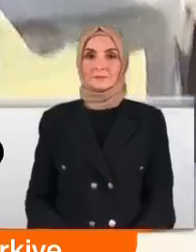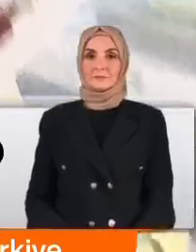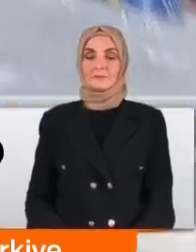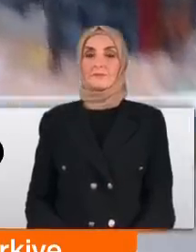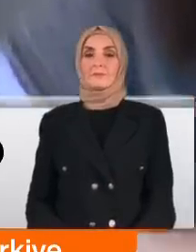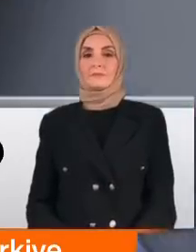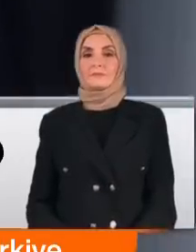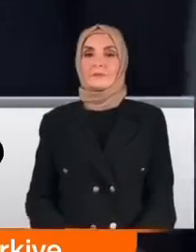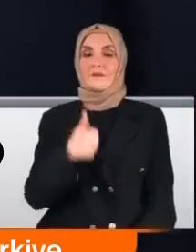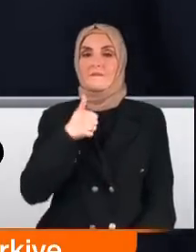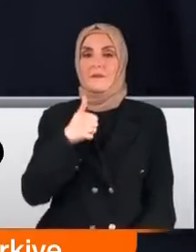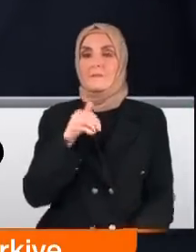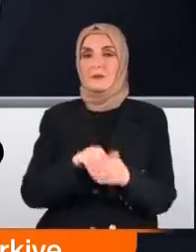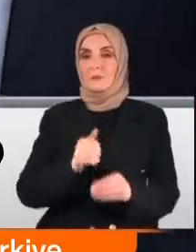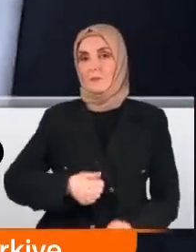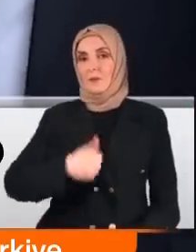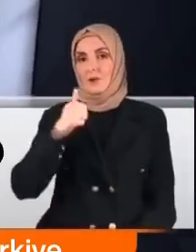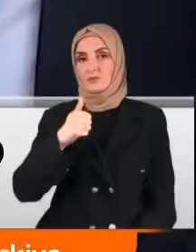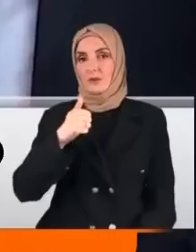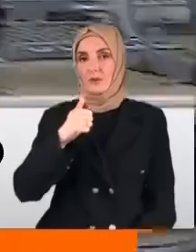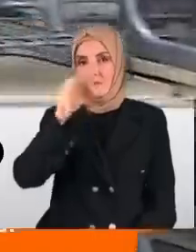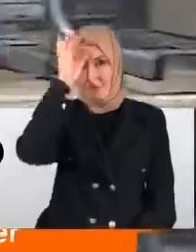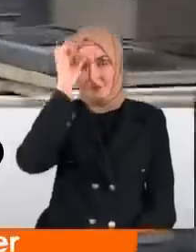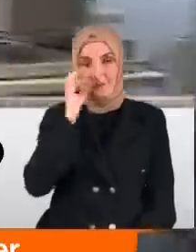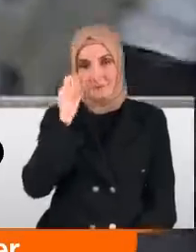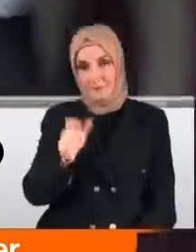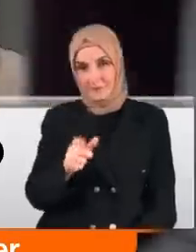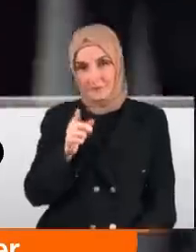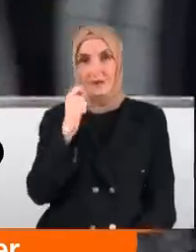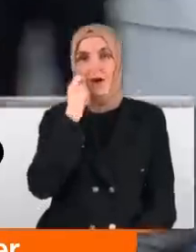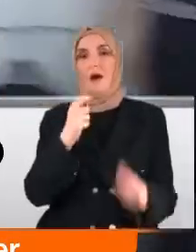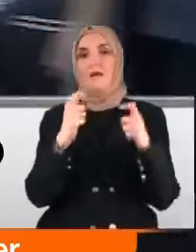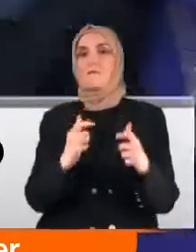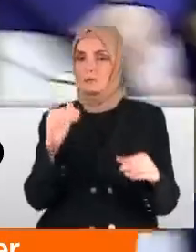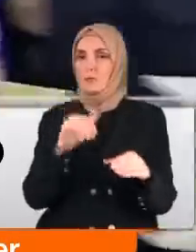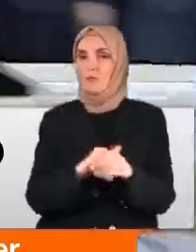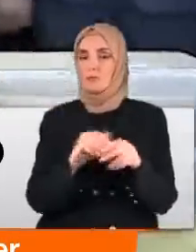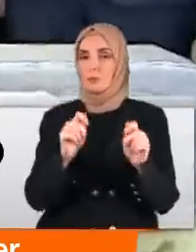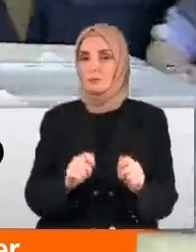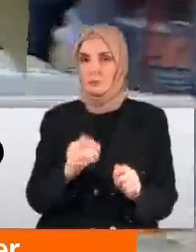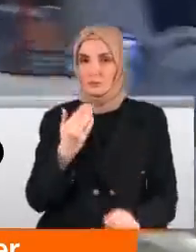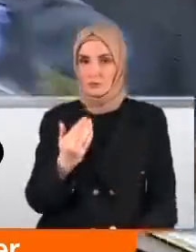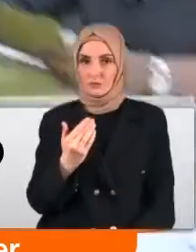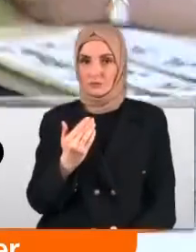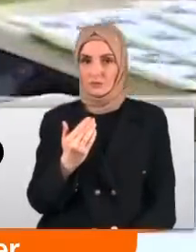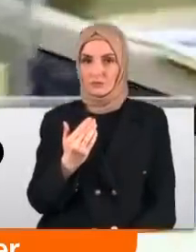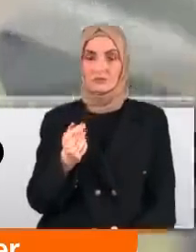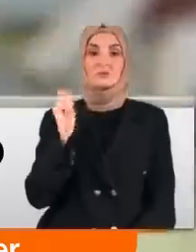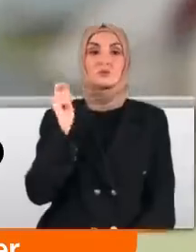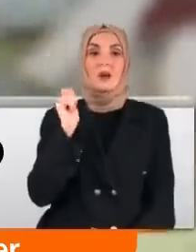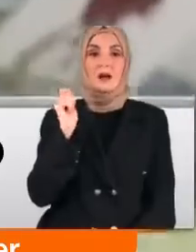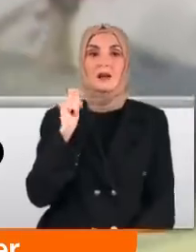Yeniden Refah Partisi Genel Başkanı Fatih Erbakan da Ankara'da oy kullanacak siyasiler arasında. Çankaya Rıdvan Ege